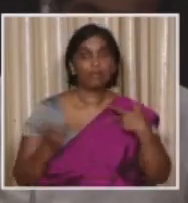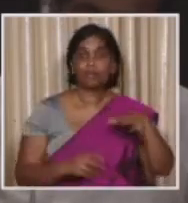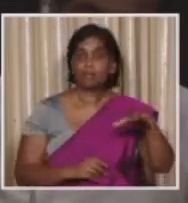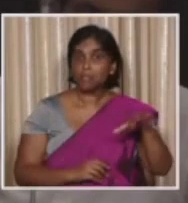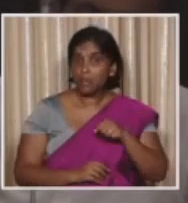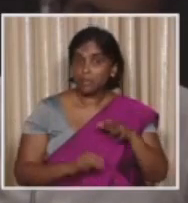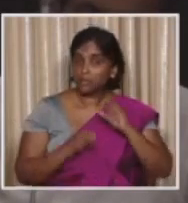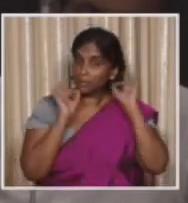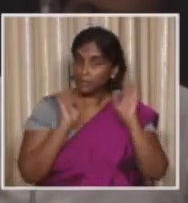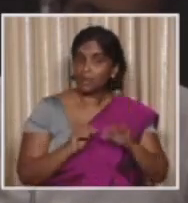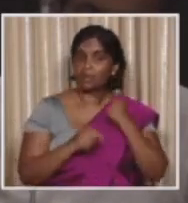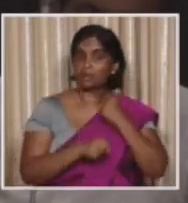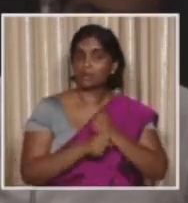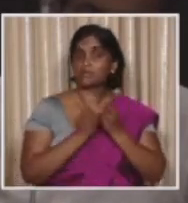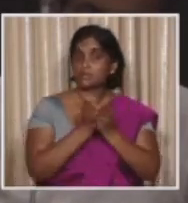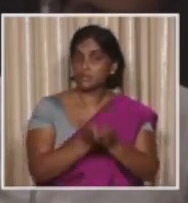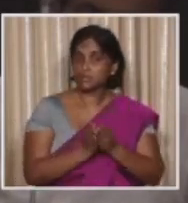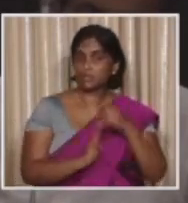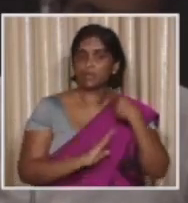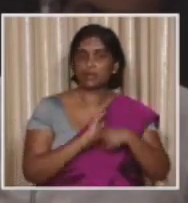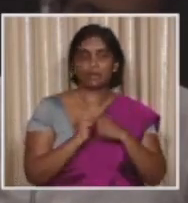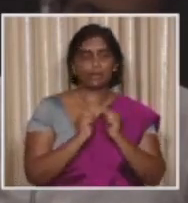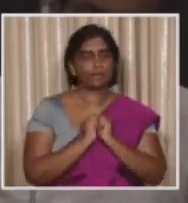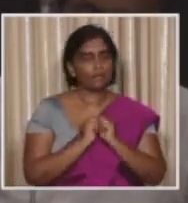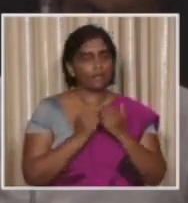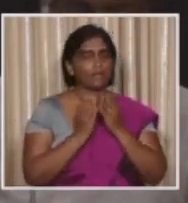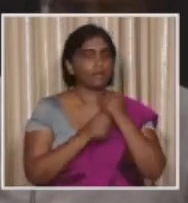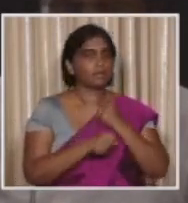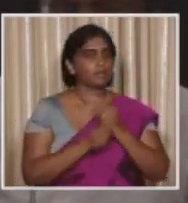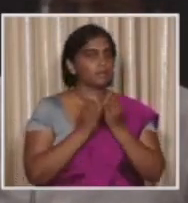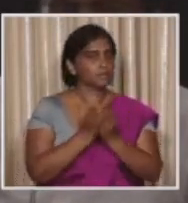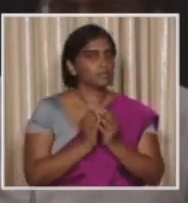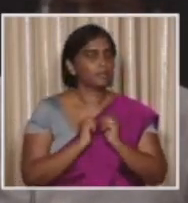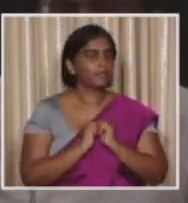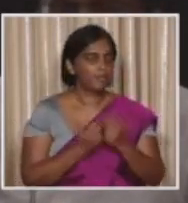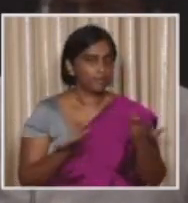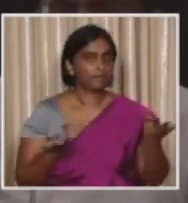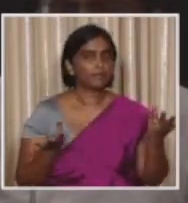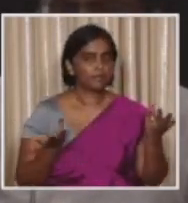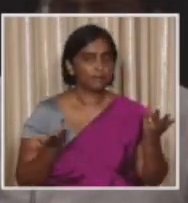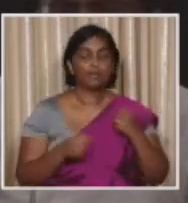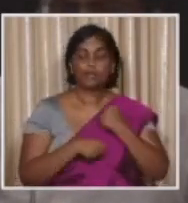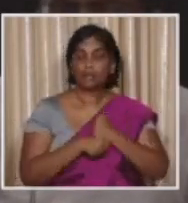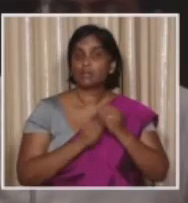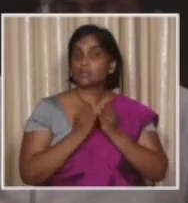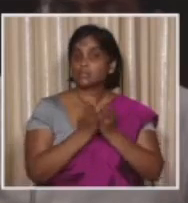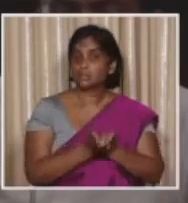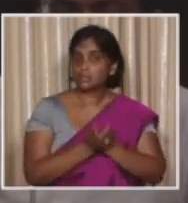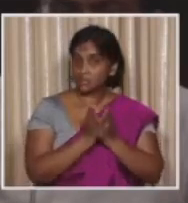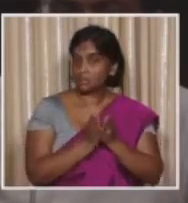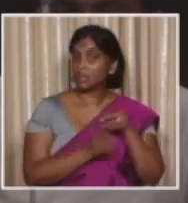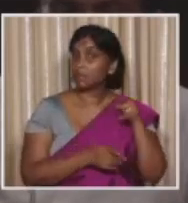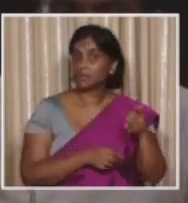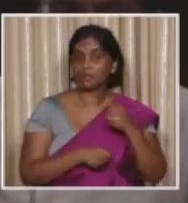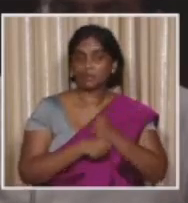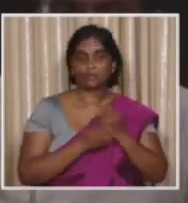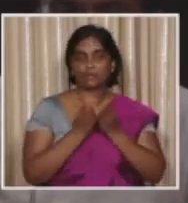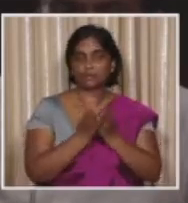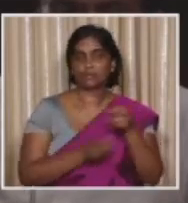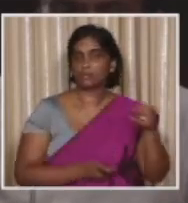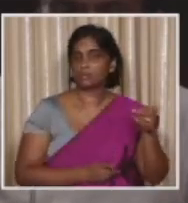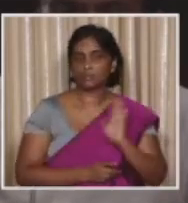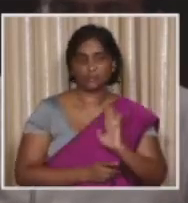පාවිච්චි කරන්නේ නැති රාජ්‍ය සම්පතක් ඒකේ රටට වැඩදායි වෙන්නේ නැති රාජ්‍ය සම්පතක් කියලා වැඩක් තියනවද? රාජ්‍ය සම්පත් ඒක නෙවෙයි රාජ්‍ය සම්පත් වෙන්න